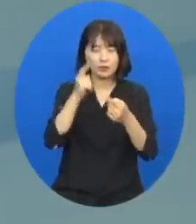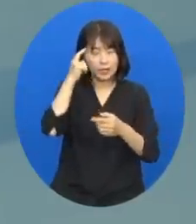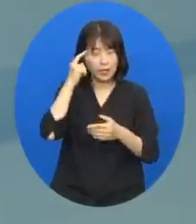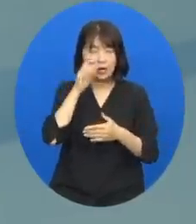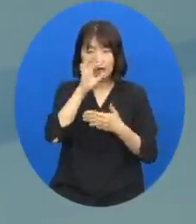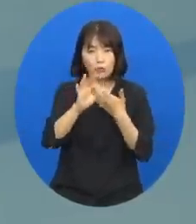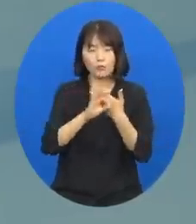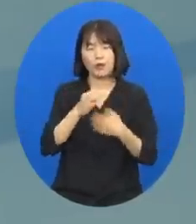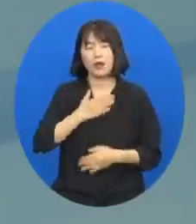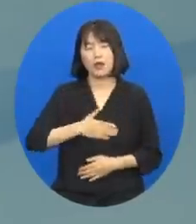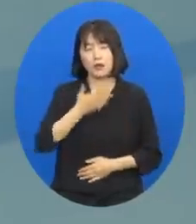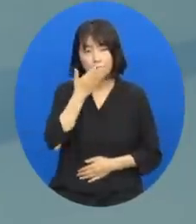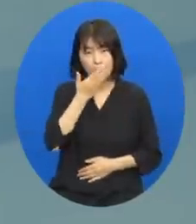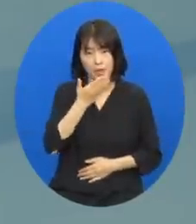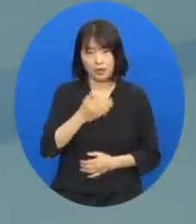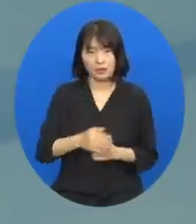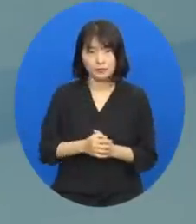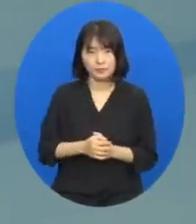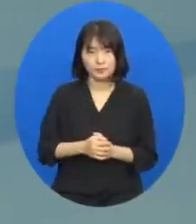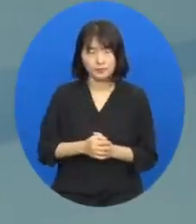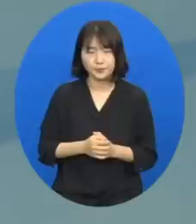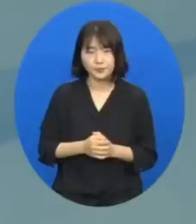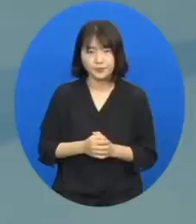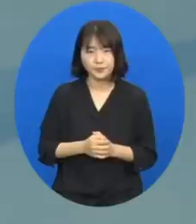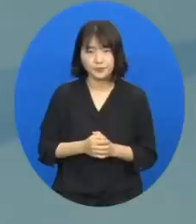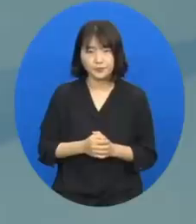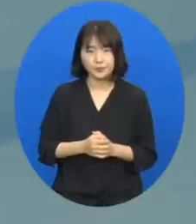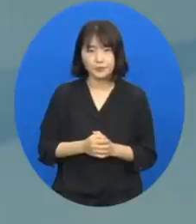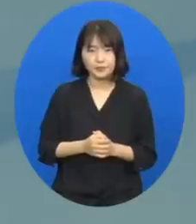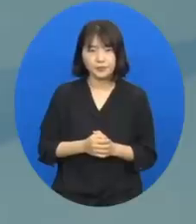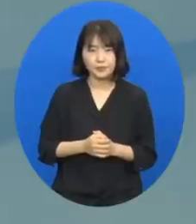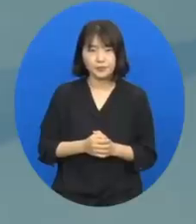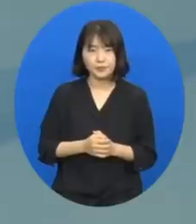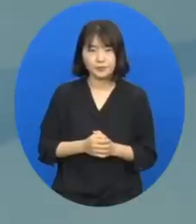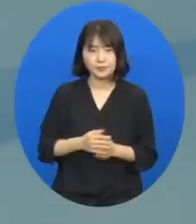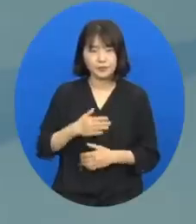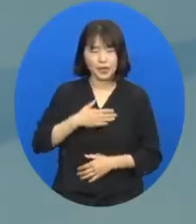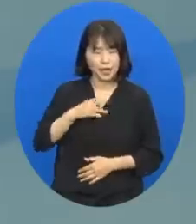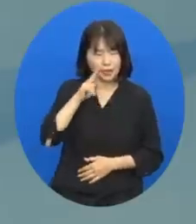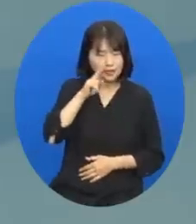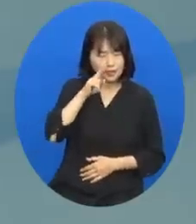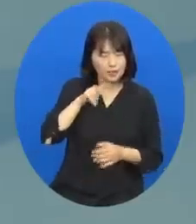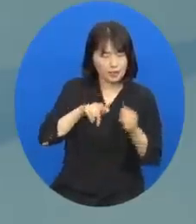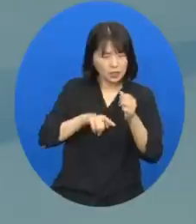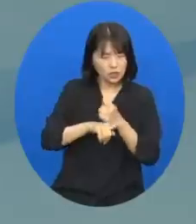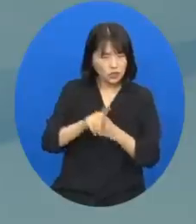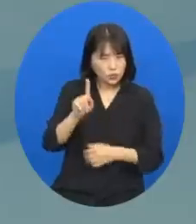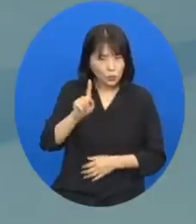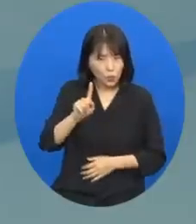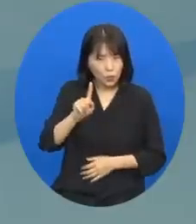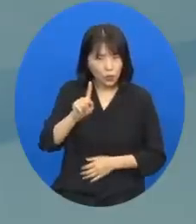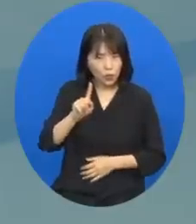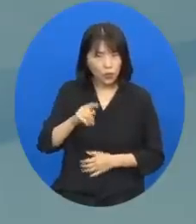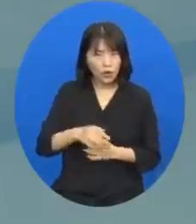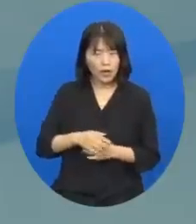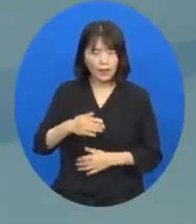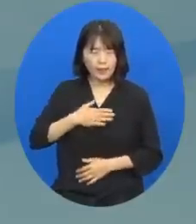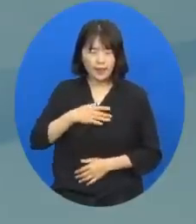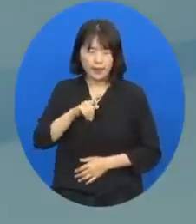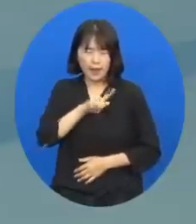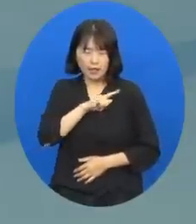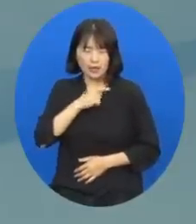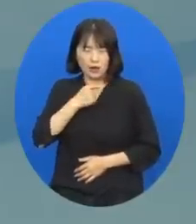내가 가장 사랑하고 원하는 것이기 때문에 그렇습니다 내가 외식에 아니지 않습니까 내가 가장 원하는 그것을